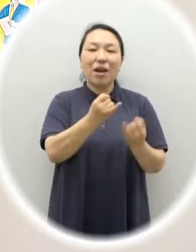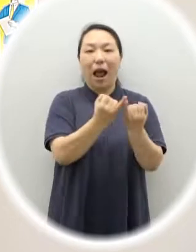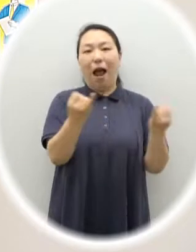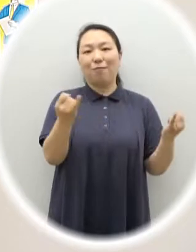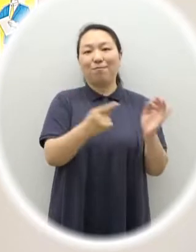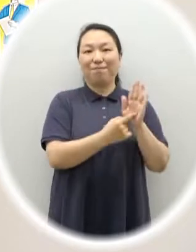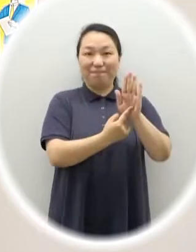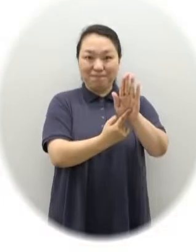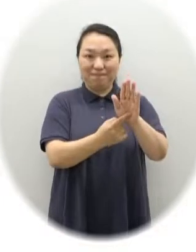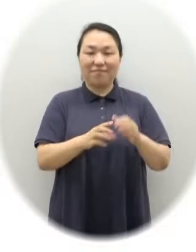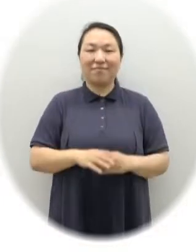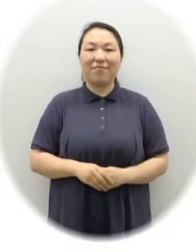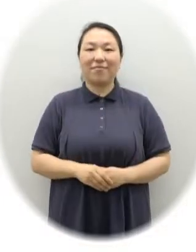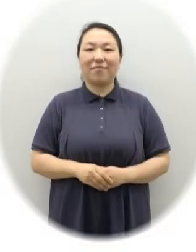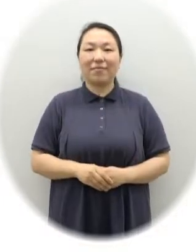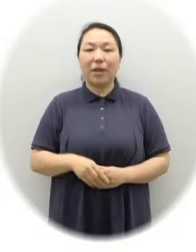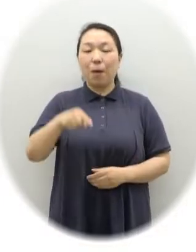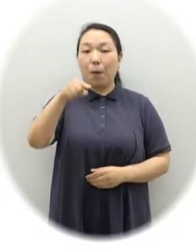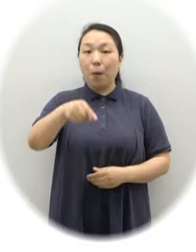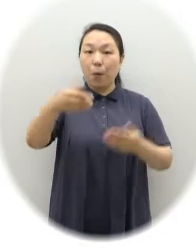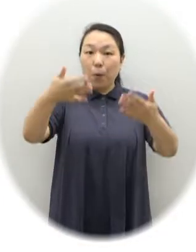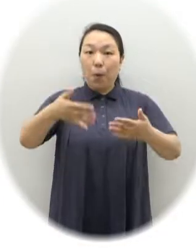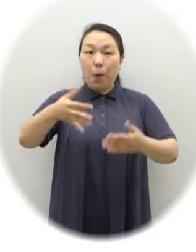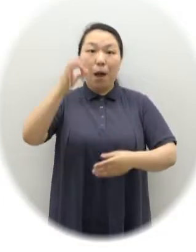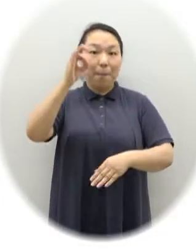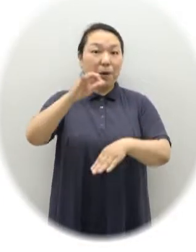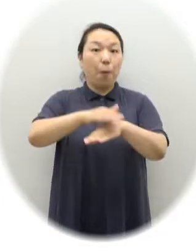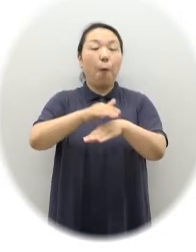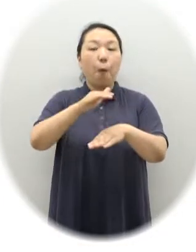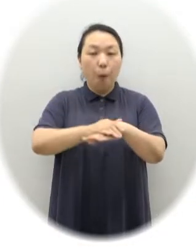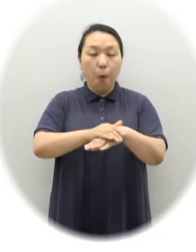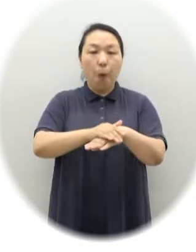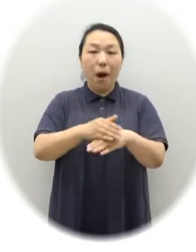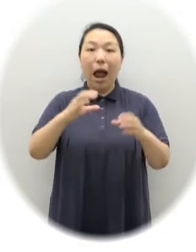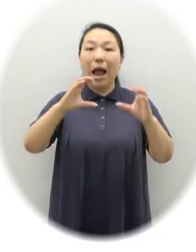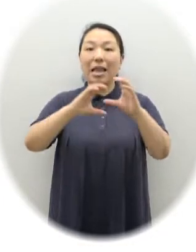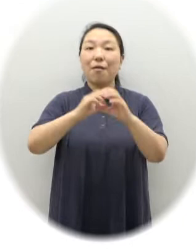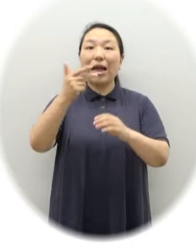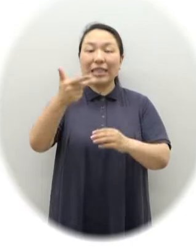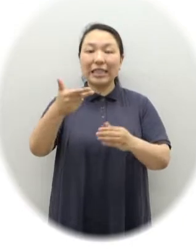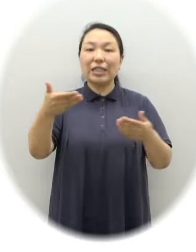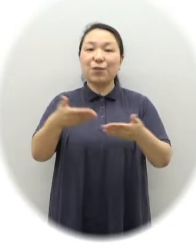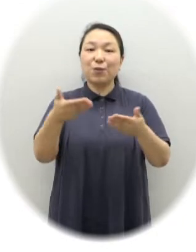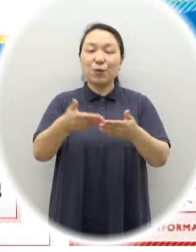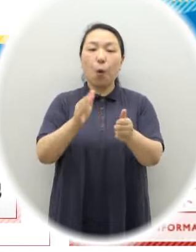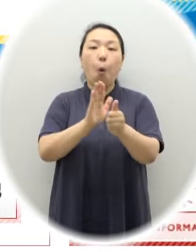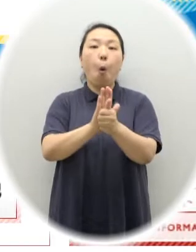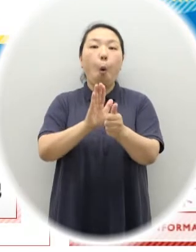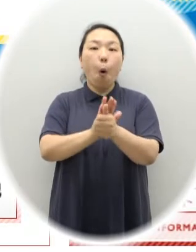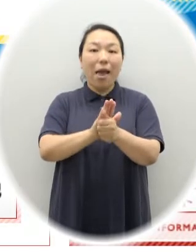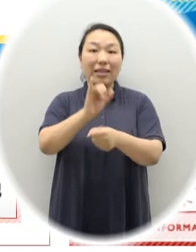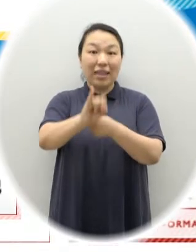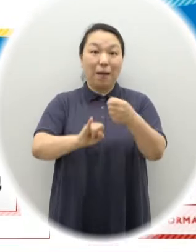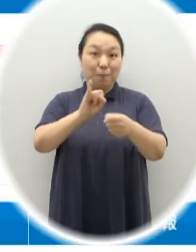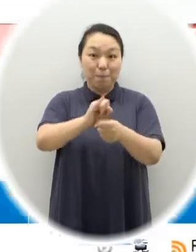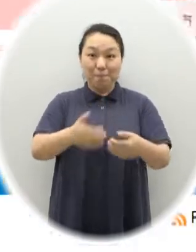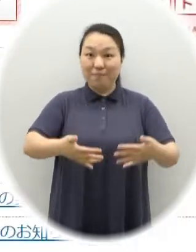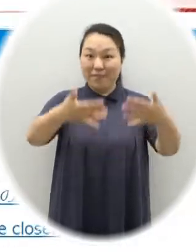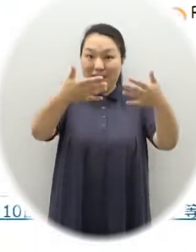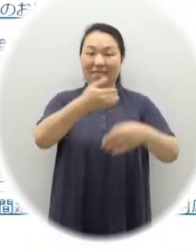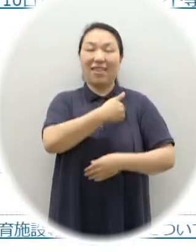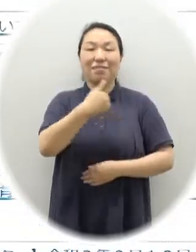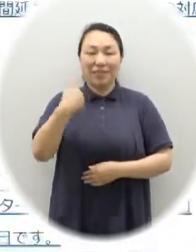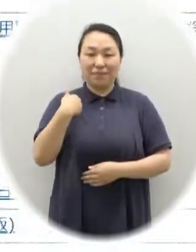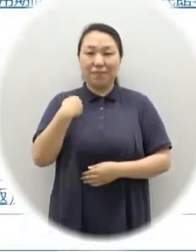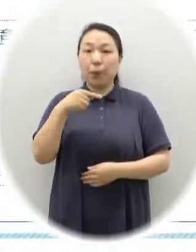見つけてグッジョブは、いわき市の運営する就労支援コンテンツであるいわき市就職応援サイトより閲覧することができます。